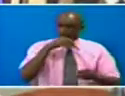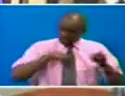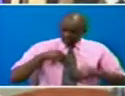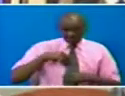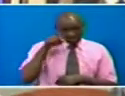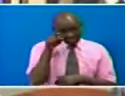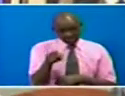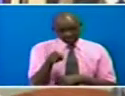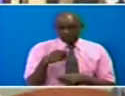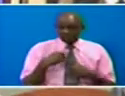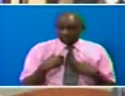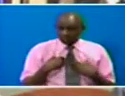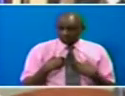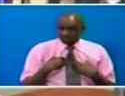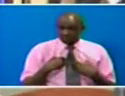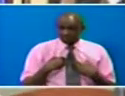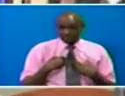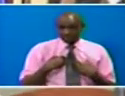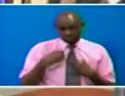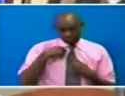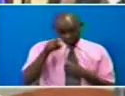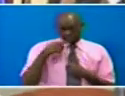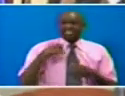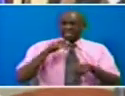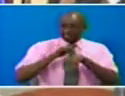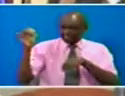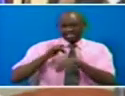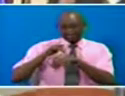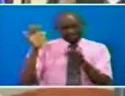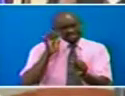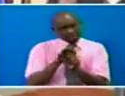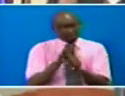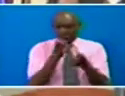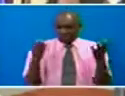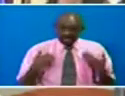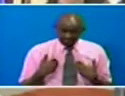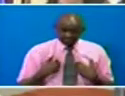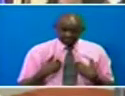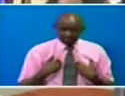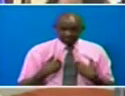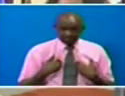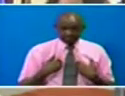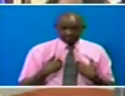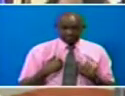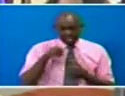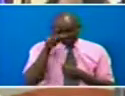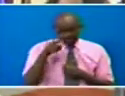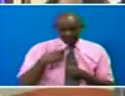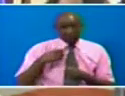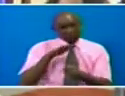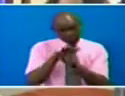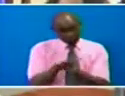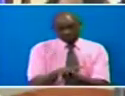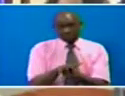has a wide range of corrosive effects on society, including undermining